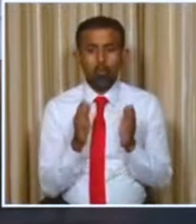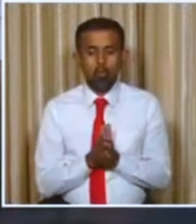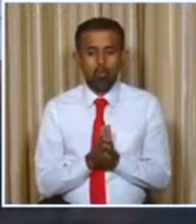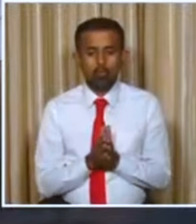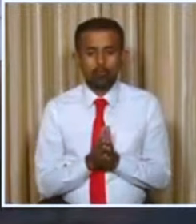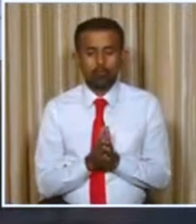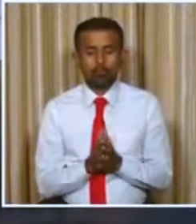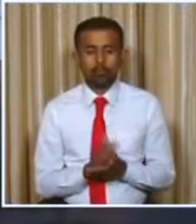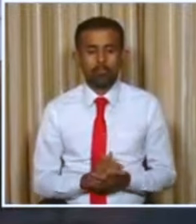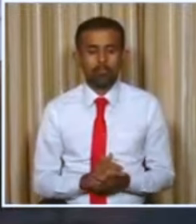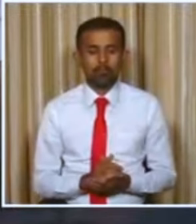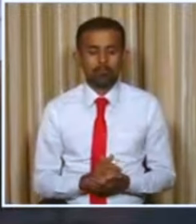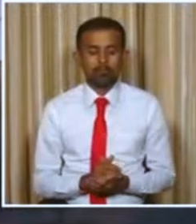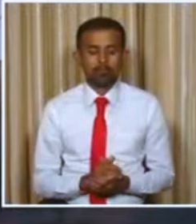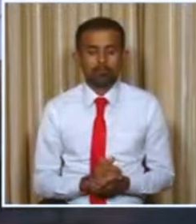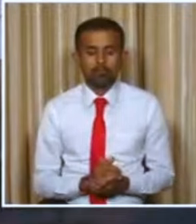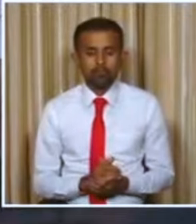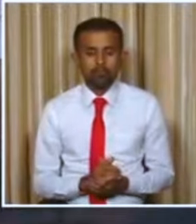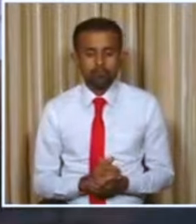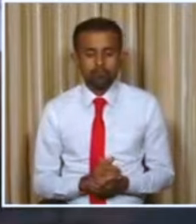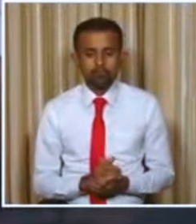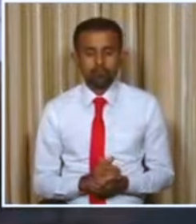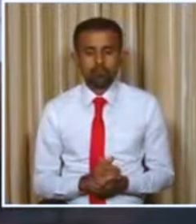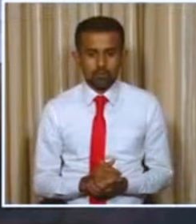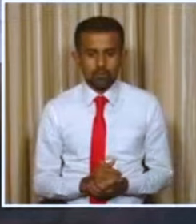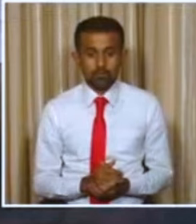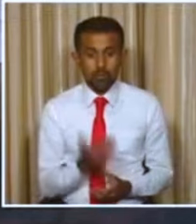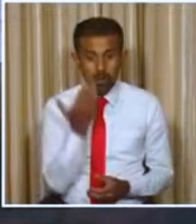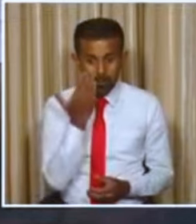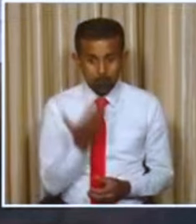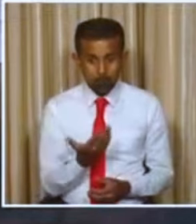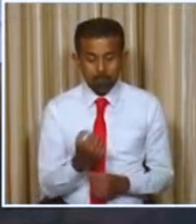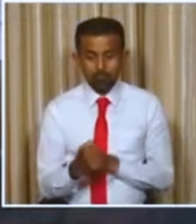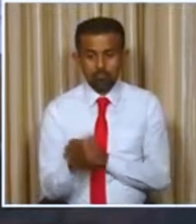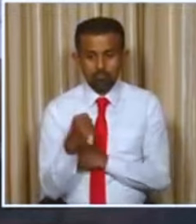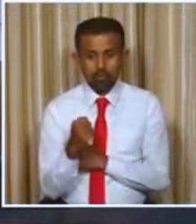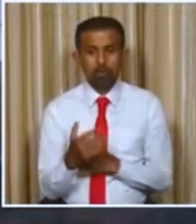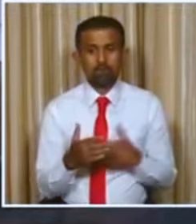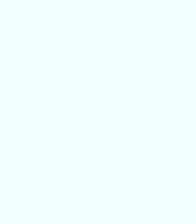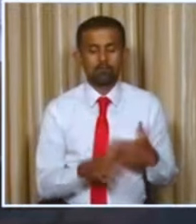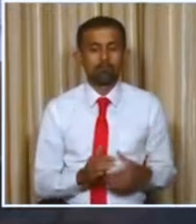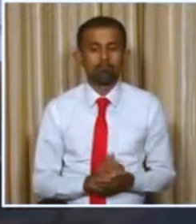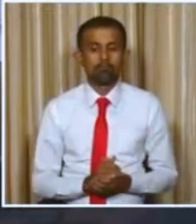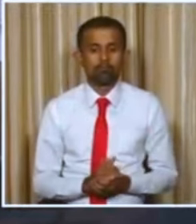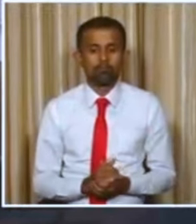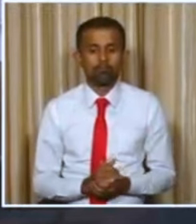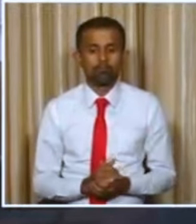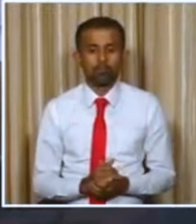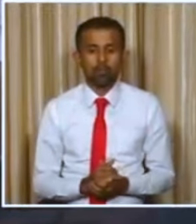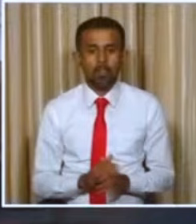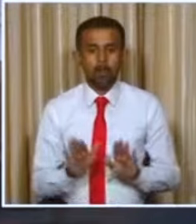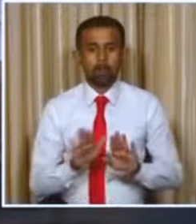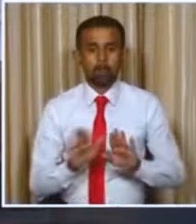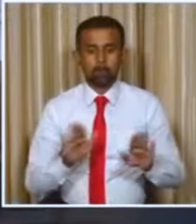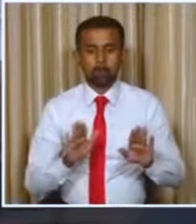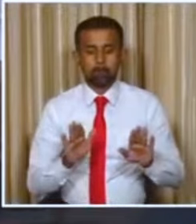மேலாக வடக்கு கிழக்கிலே ஒரு நடைமுறை அரசை அவர் நிறுவியிருந்தார். அங்கே ஒரு பொருளாதார செழுமை ஒன்றை நாங்கள் அனுபவித்திருக்கிறோம்,